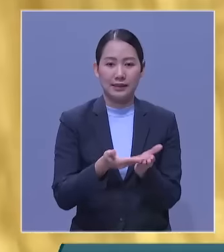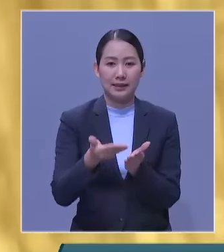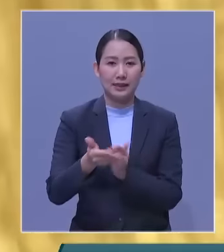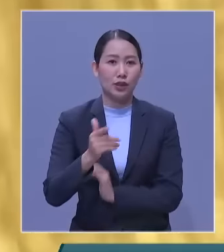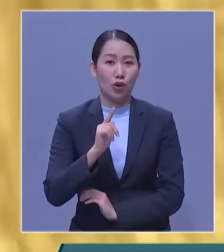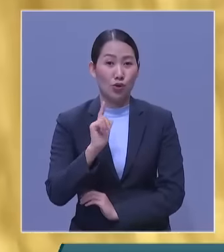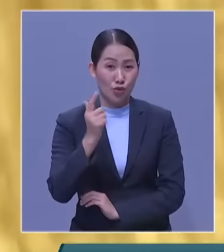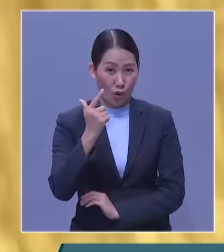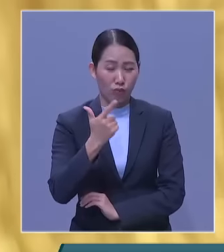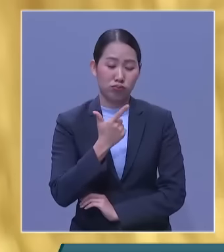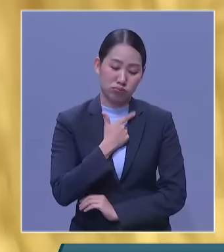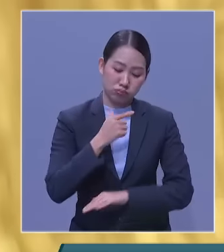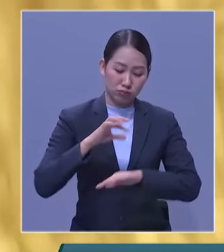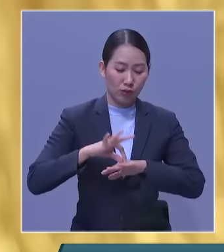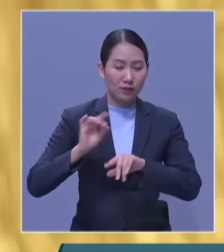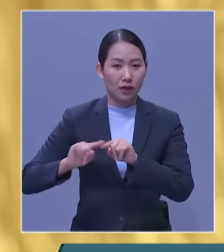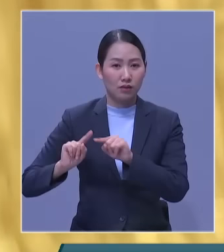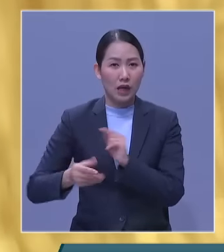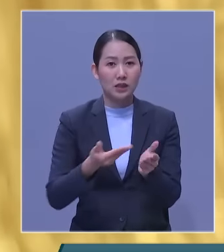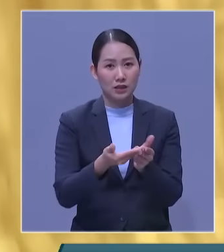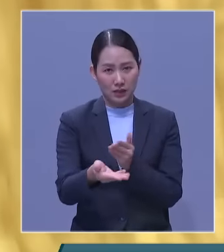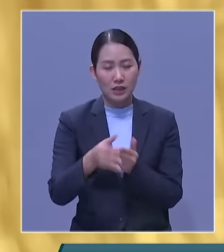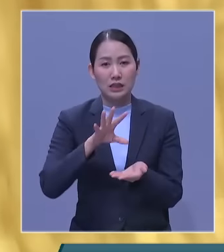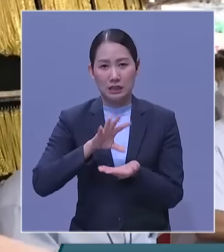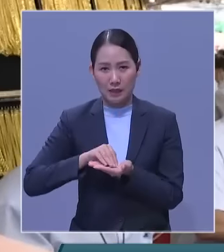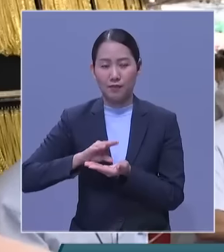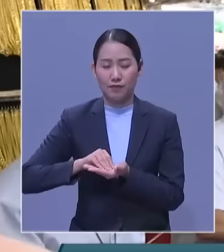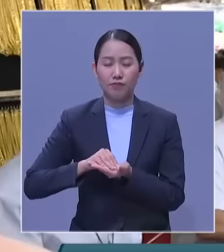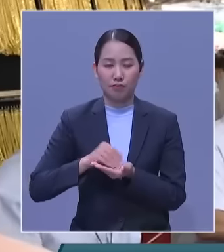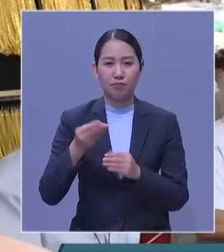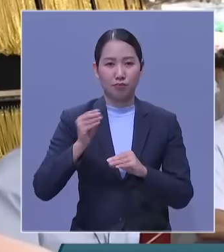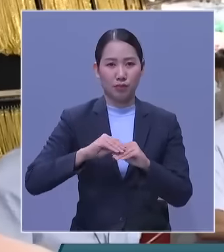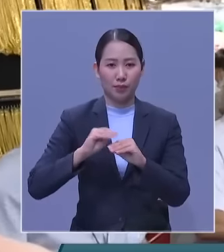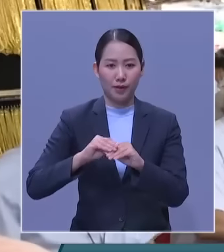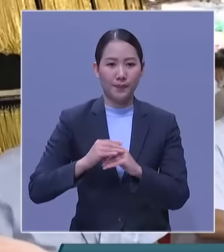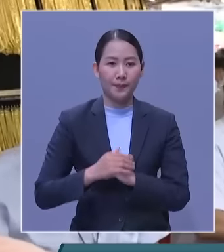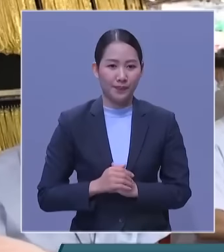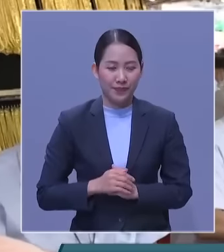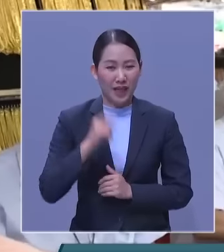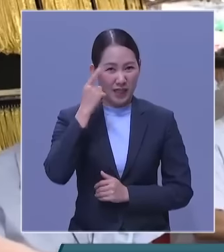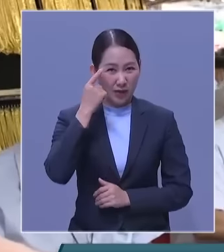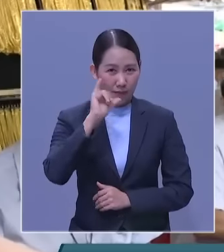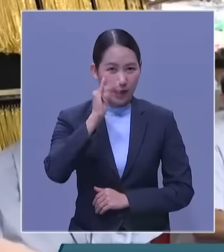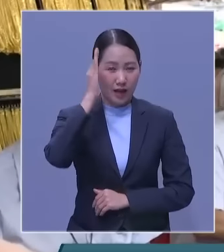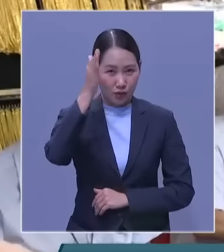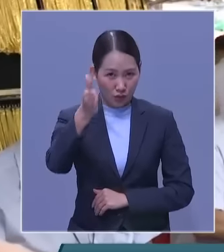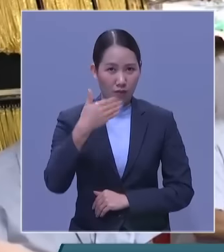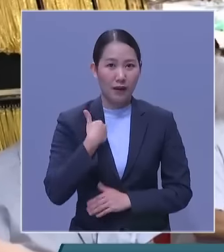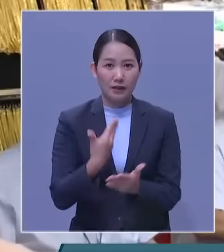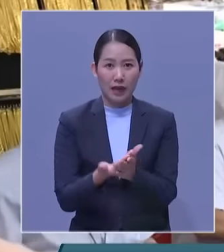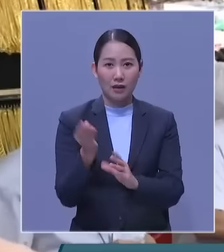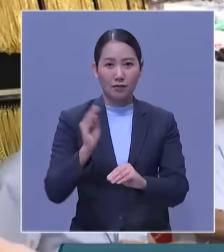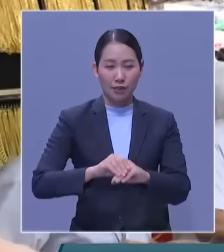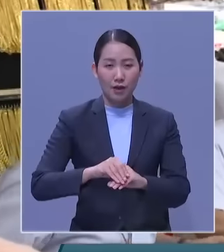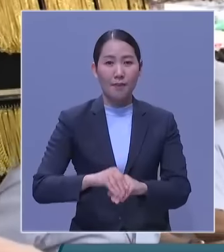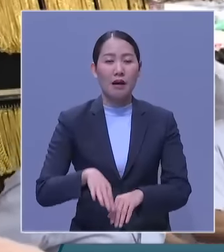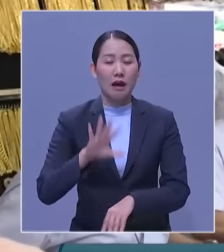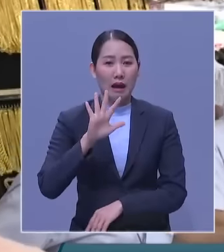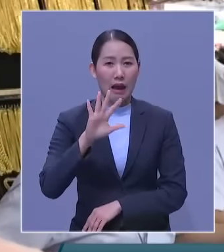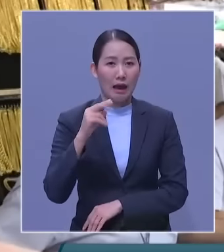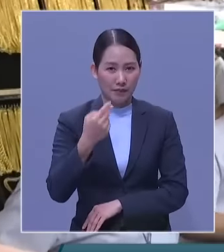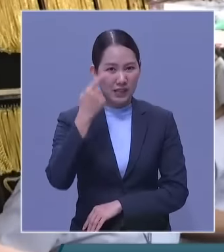ค่ะในขณะที่นักวิเคราะห์ส่วนหนึ่งคาดการณ์นะคะว่าเราอาจจะได้เห็นราคาทองคำแตะไปถึงบาทละ 50,000 บาทแต่สำหรับทางโฮเซ็งเฮง